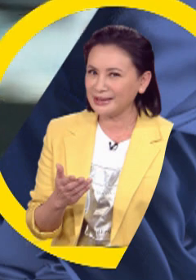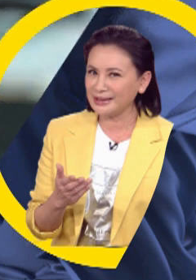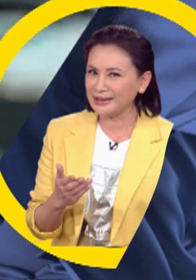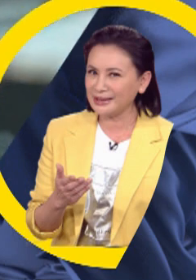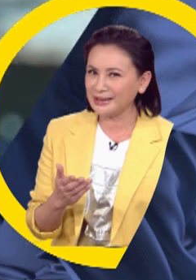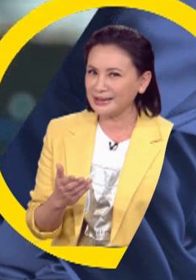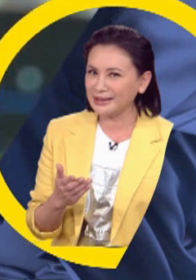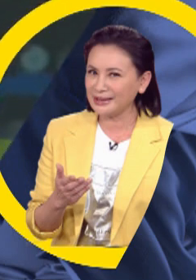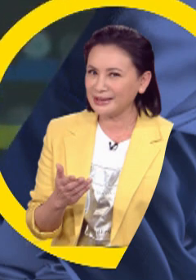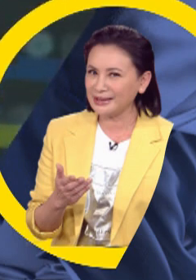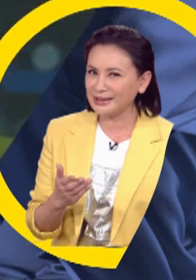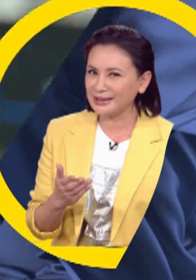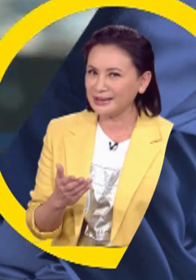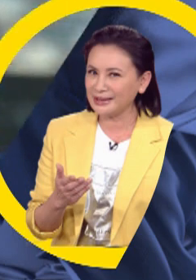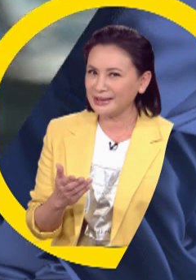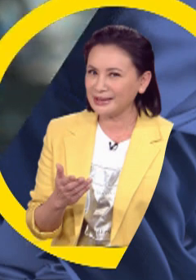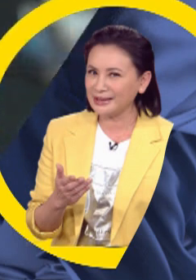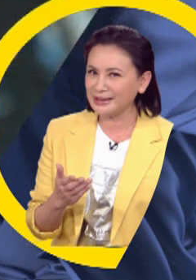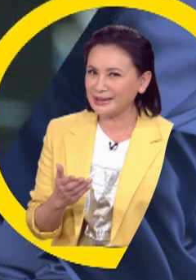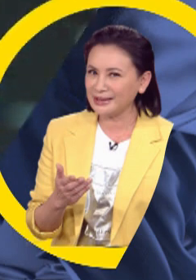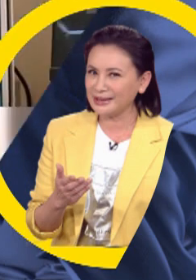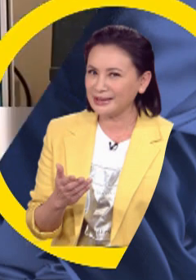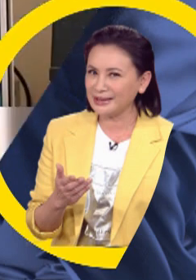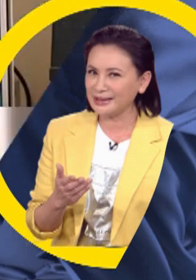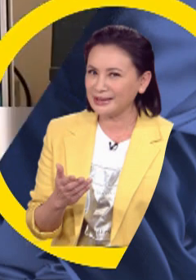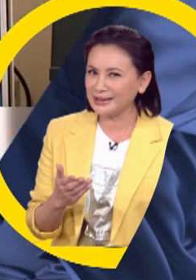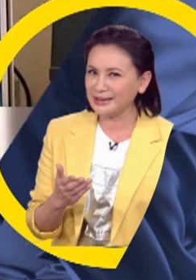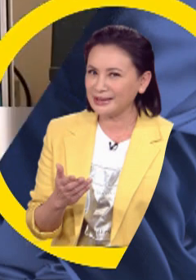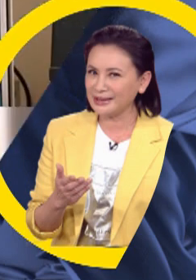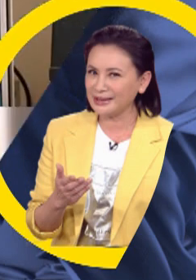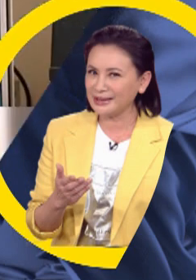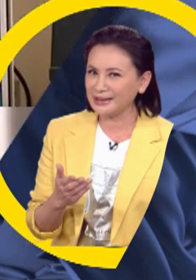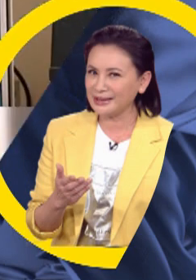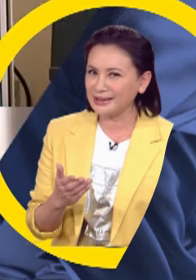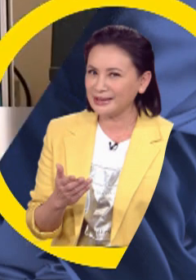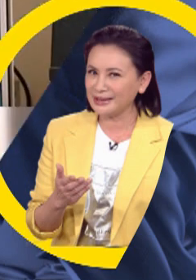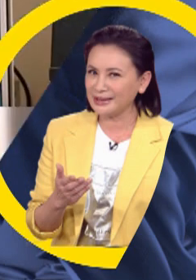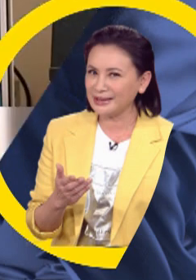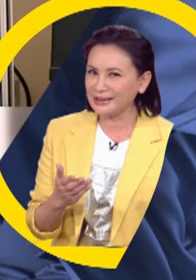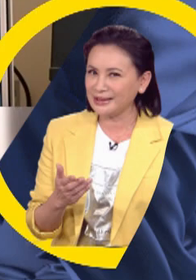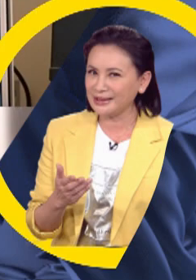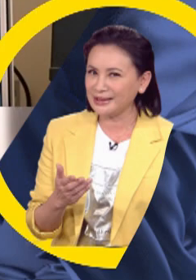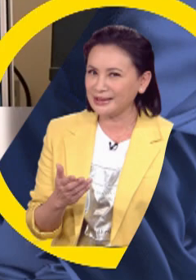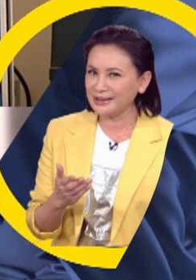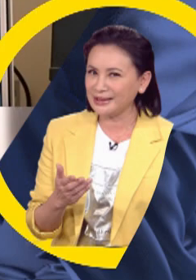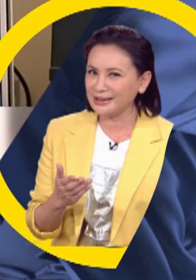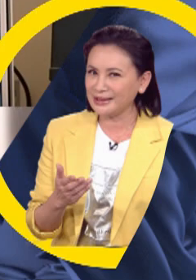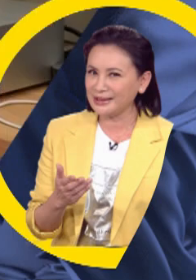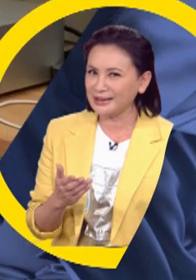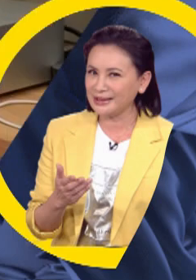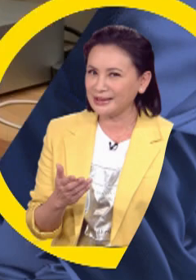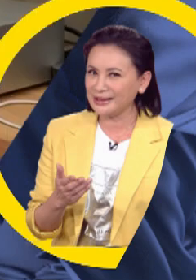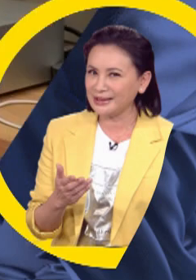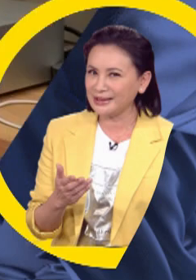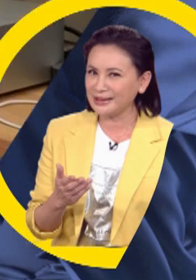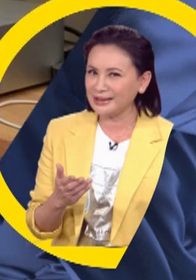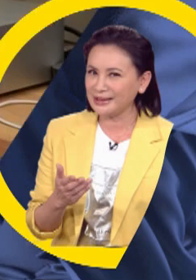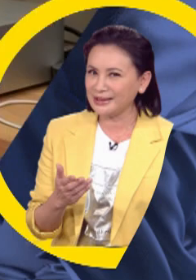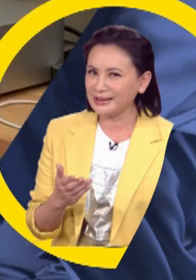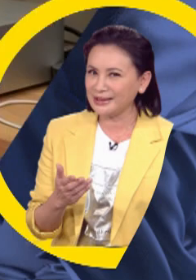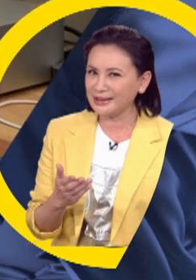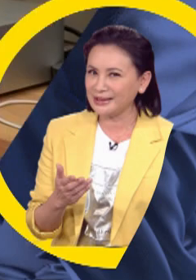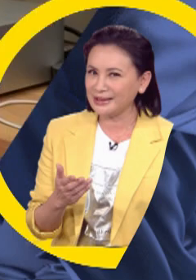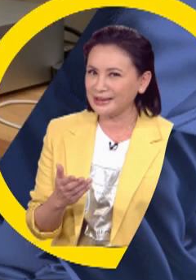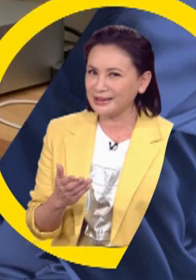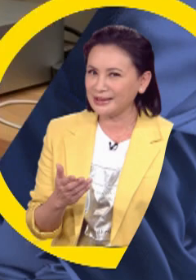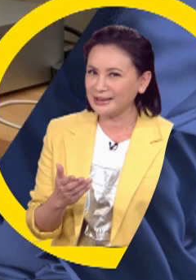太会排斥摄影机，好像有蛮多台湾人就是很想要分享自己的故事，